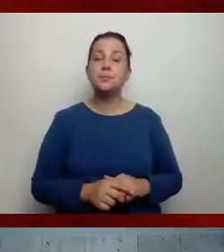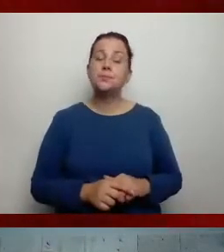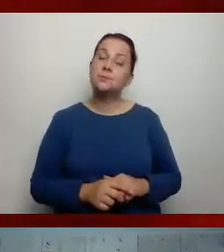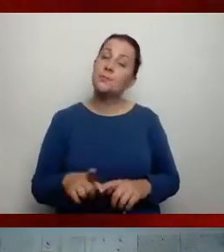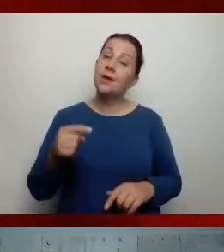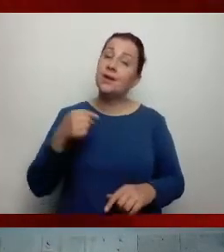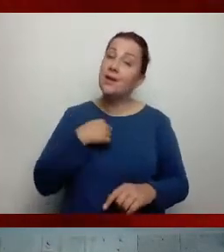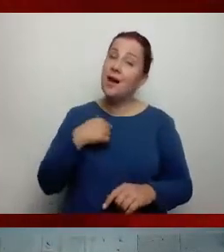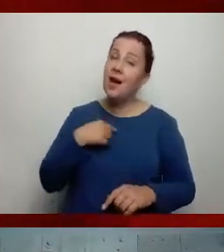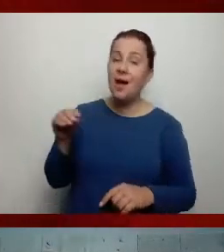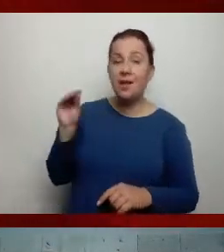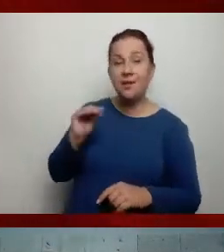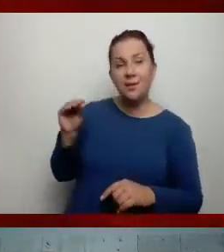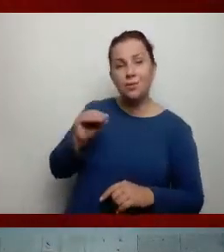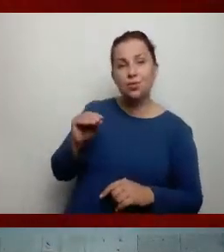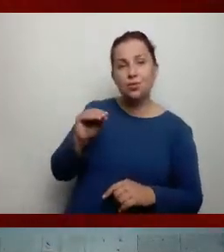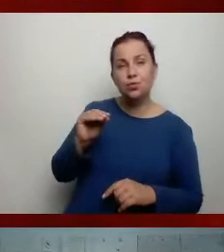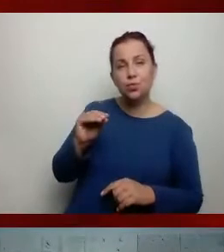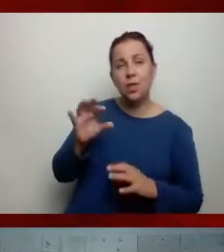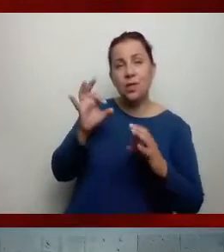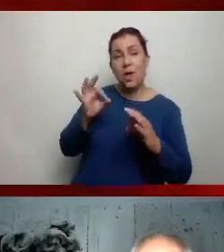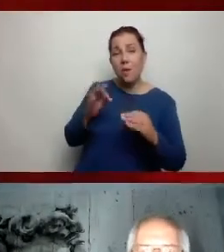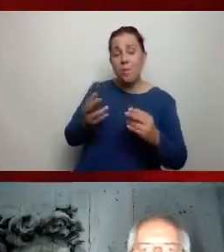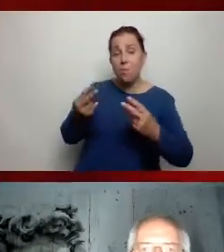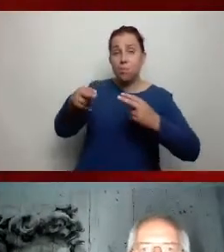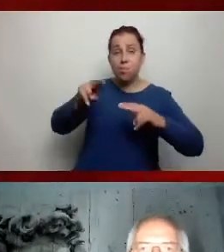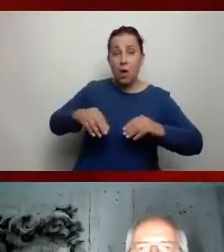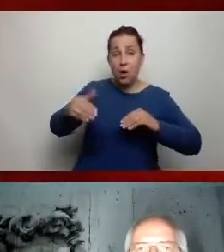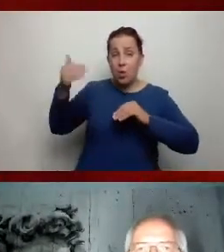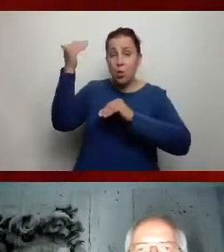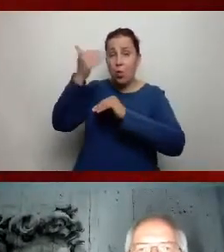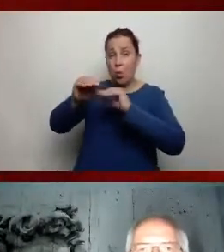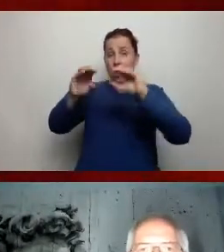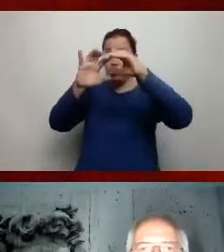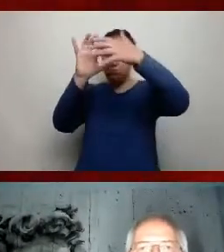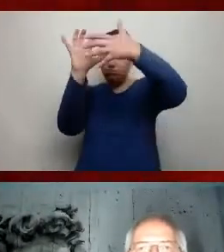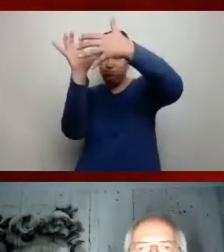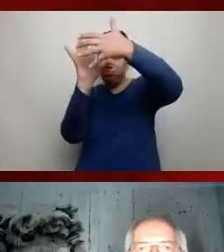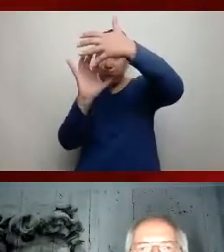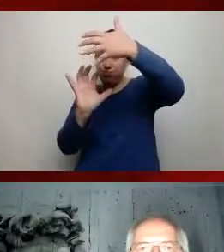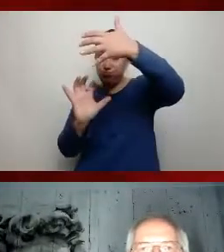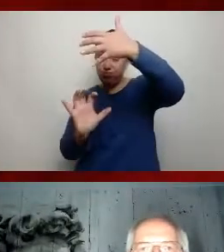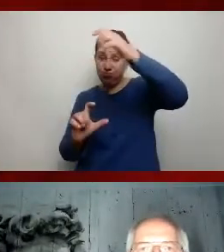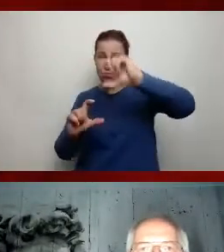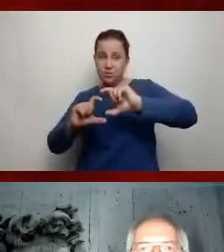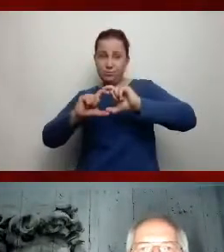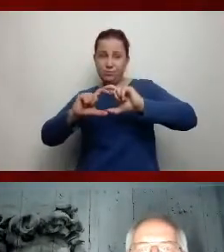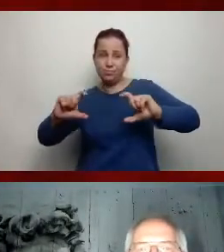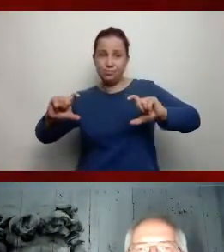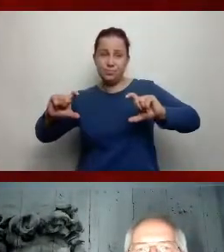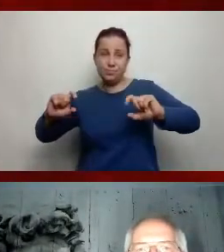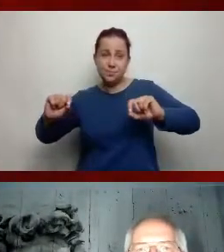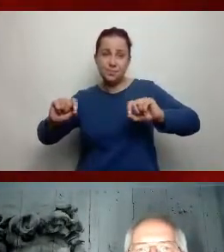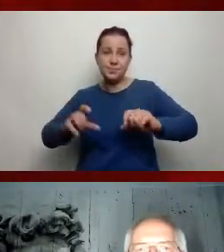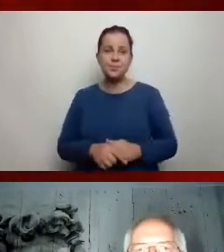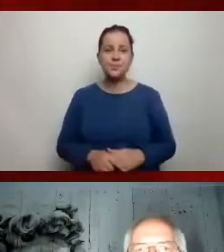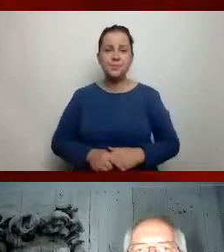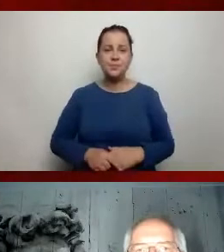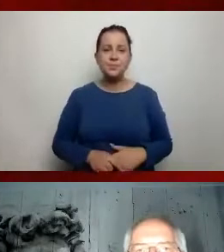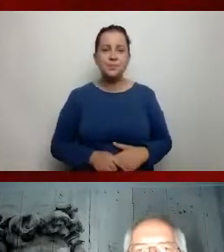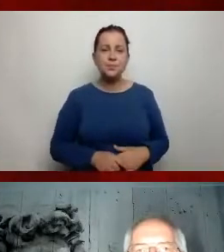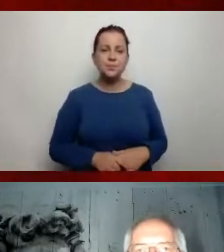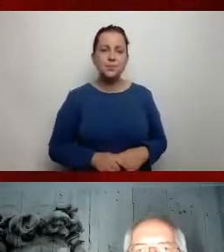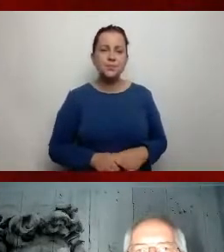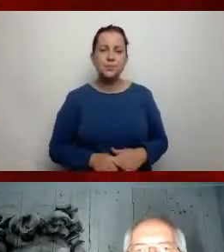Ja pozwolę sobie jeszcze wrócić do końcówki tego utworu. Tutaj Alek już nawiązał w